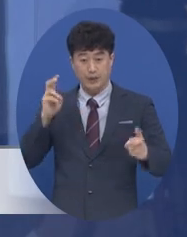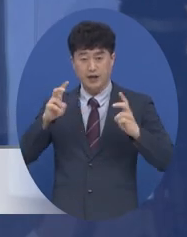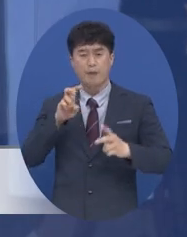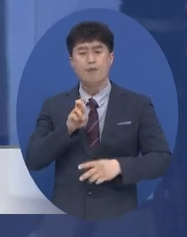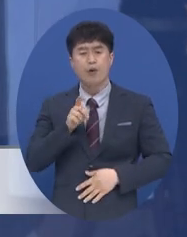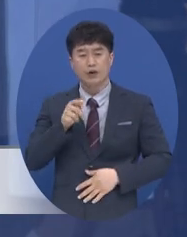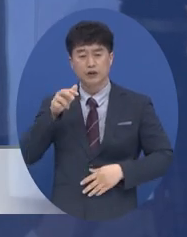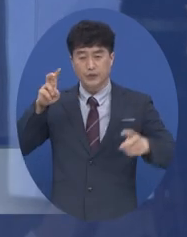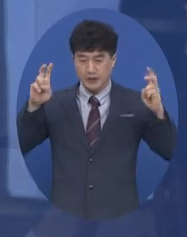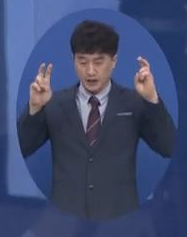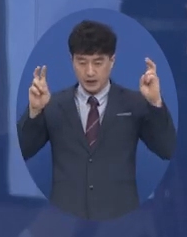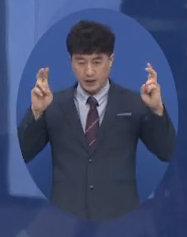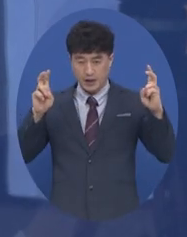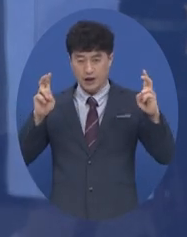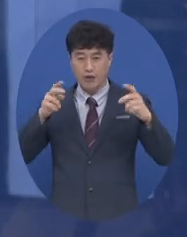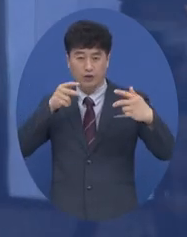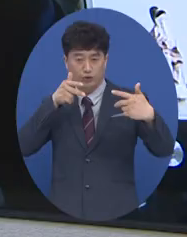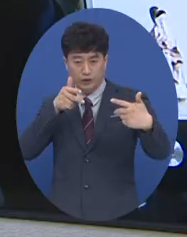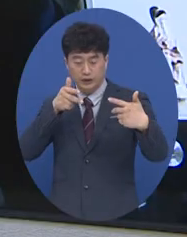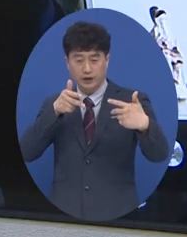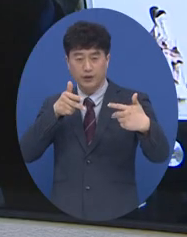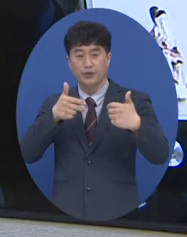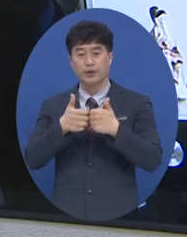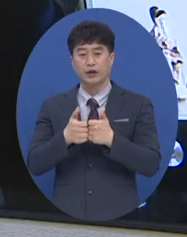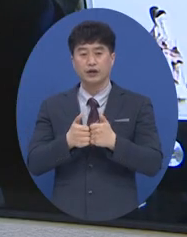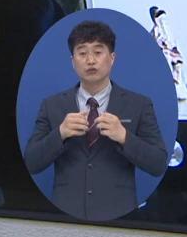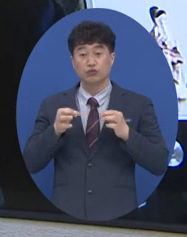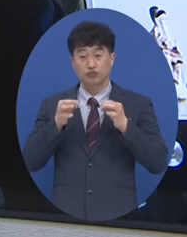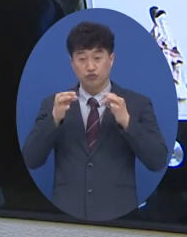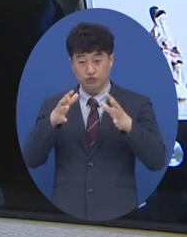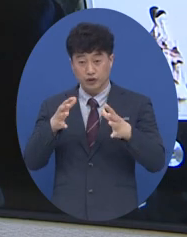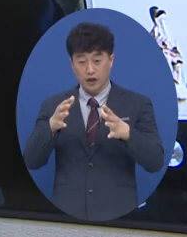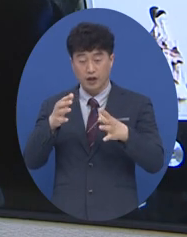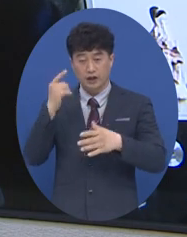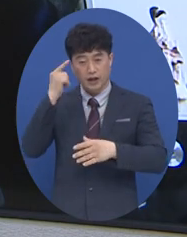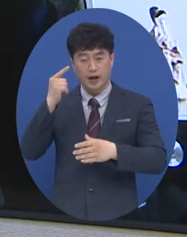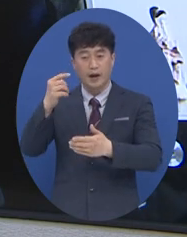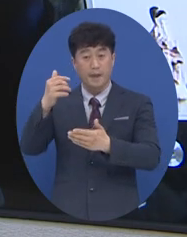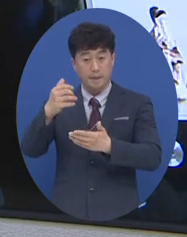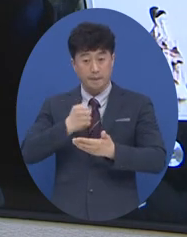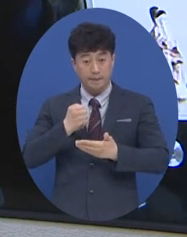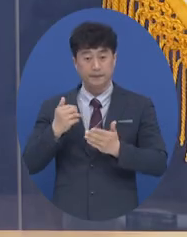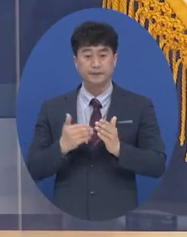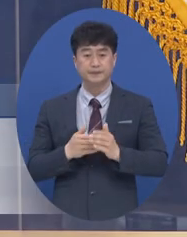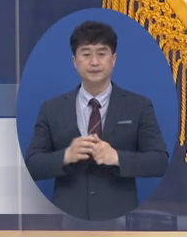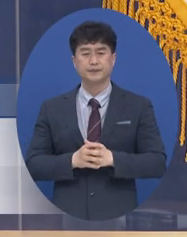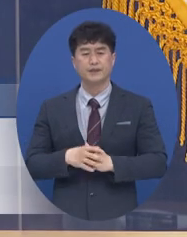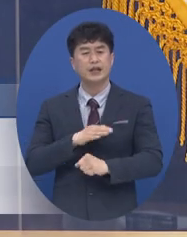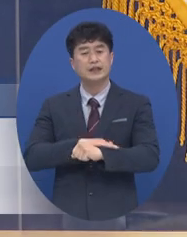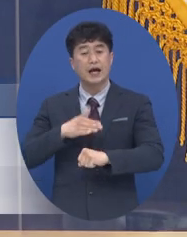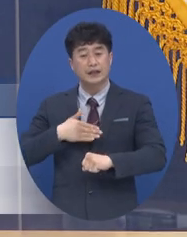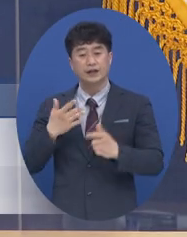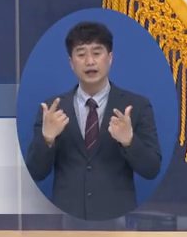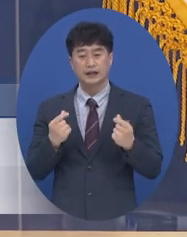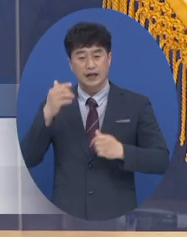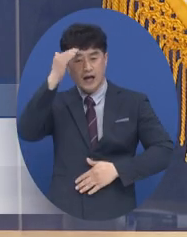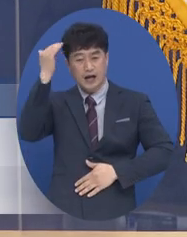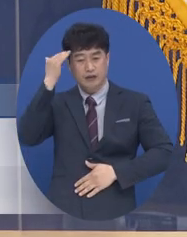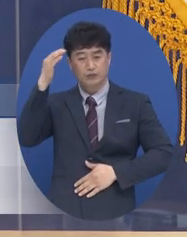머크사와 비대면 화상회의를 열면서 추가 투자 의향을 받아냈고, 잘 아시는